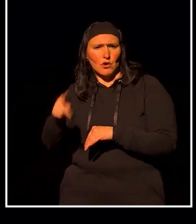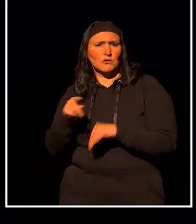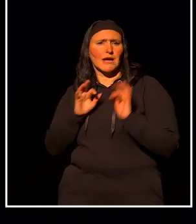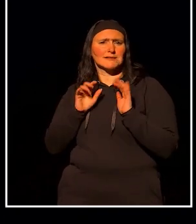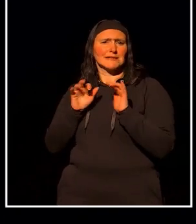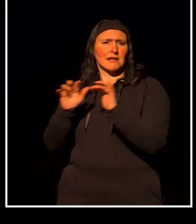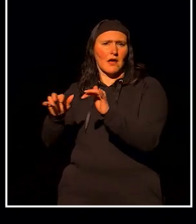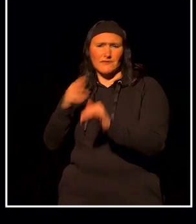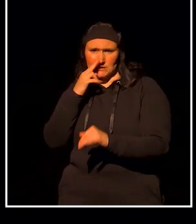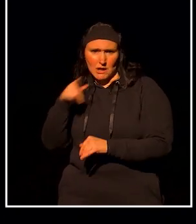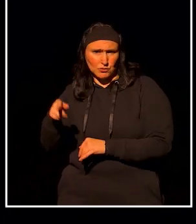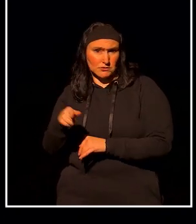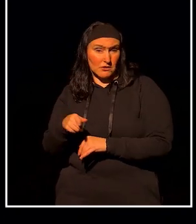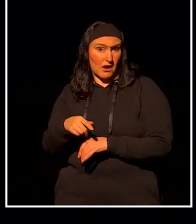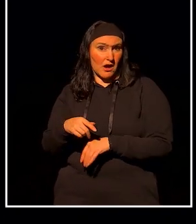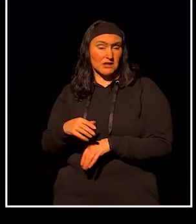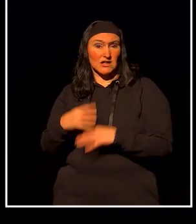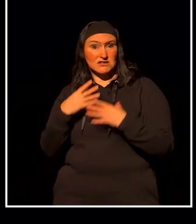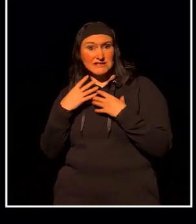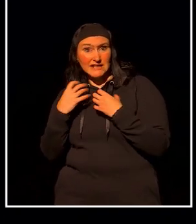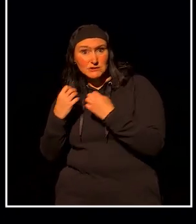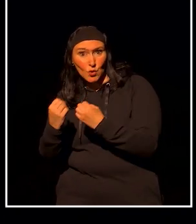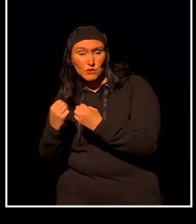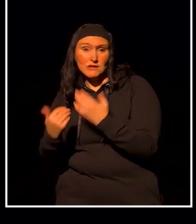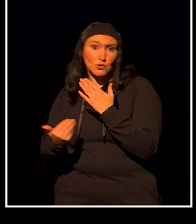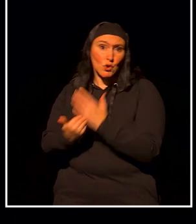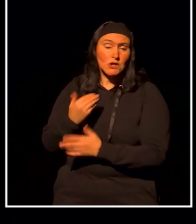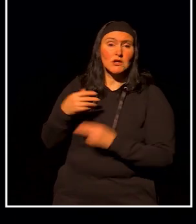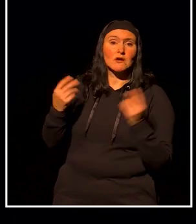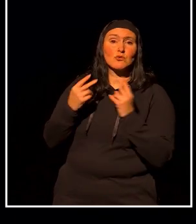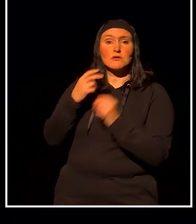neue Sehnsüchte oder sind das diese alten